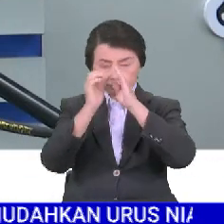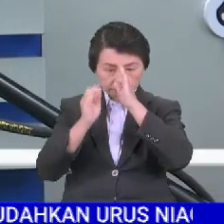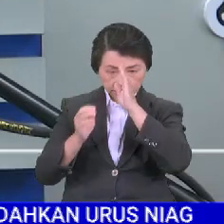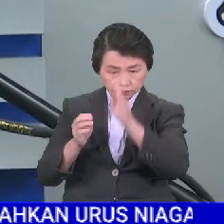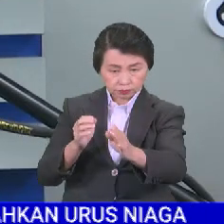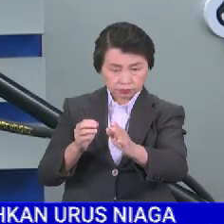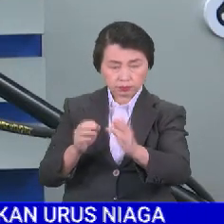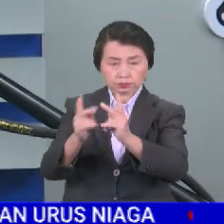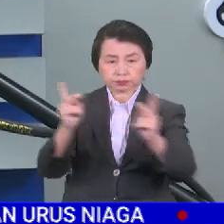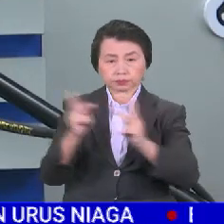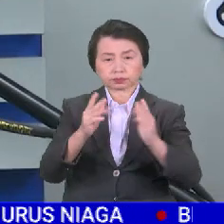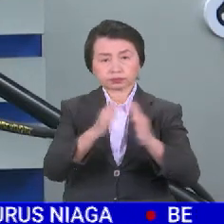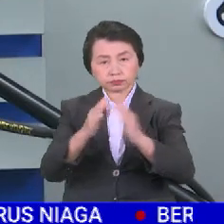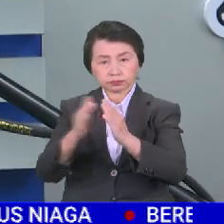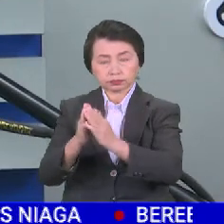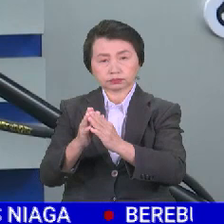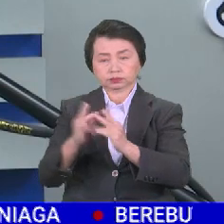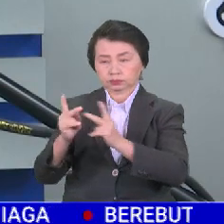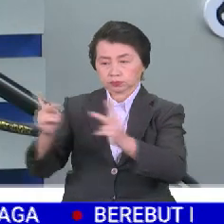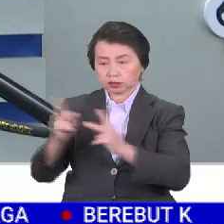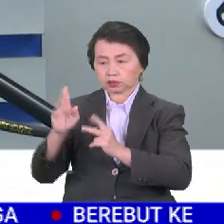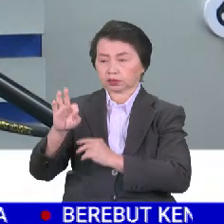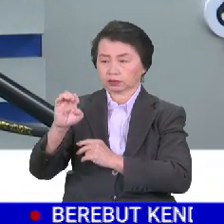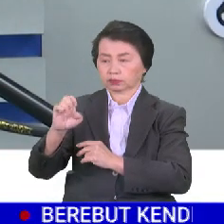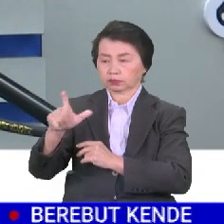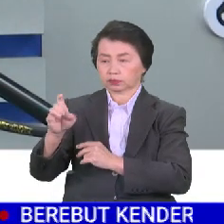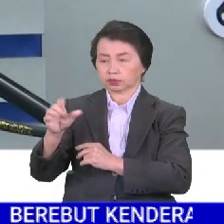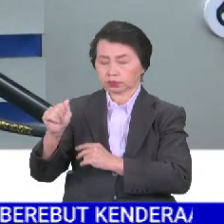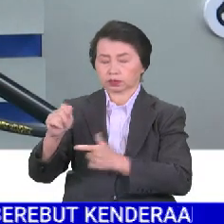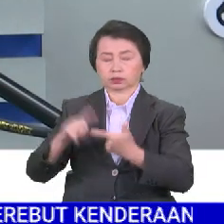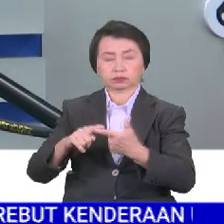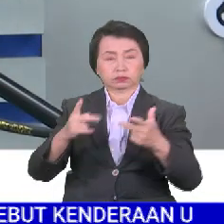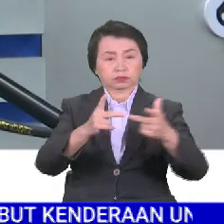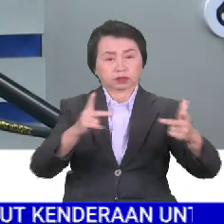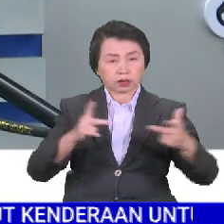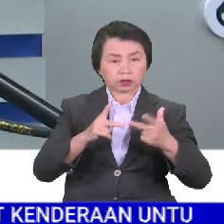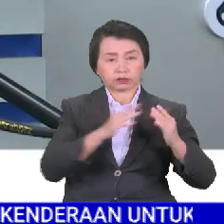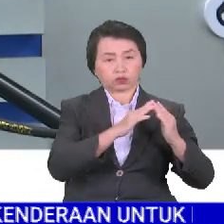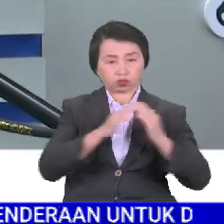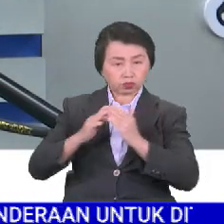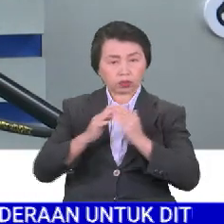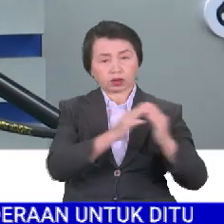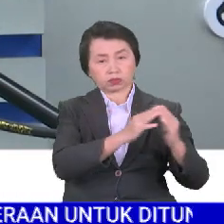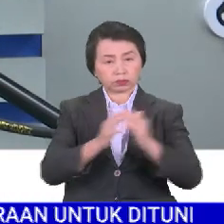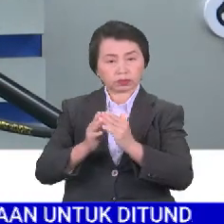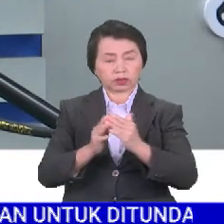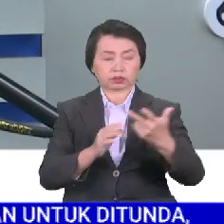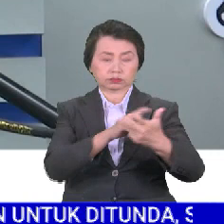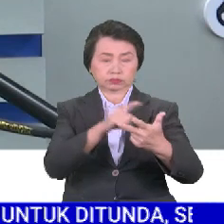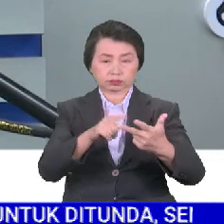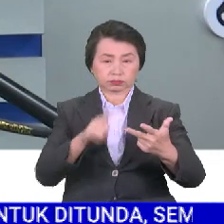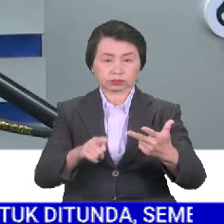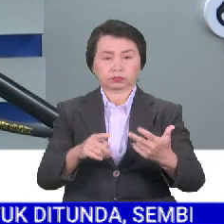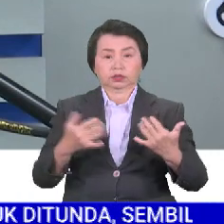dalam kawasan Bandar kawasan felda dan juga kawasan perumahan dalam